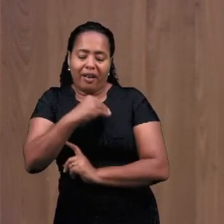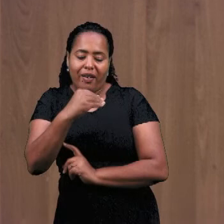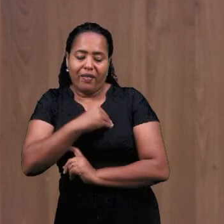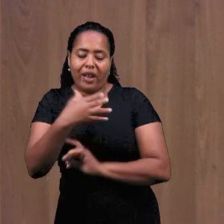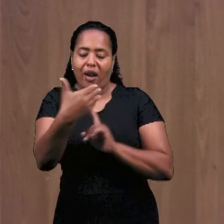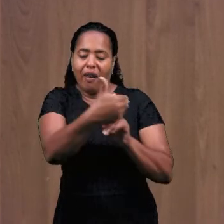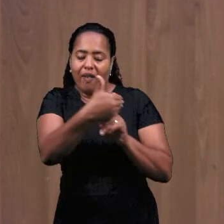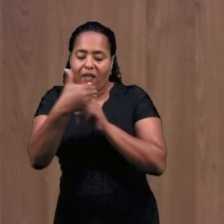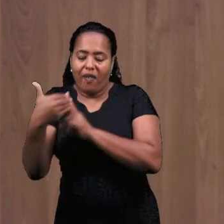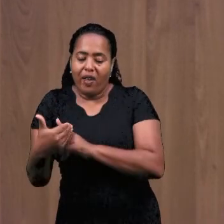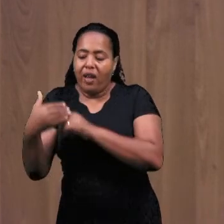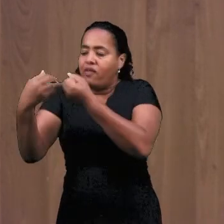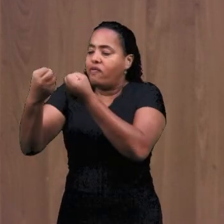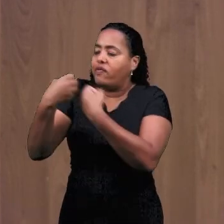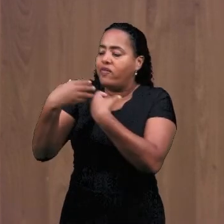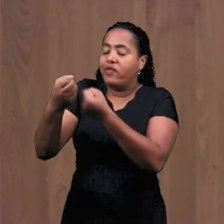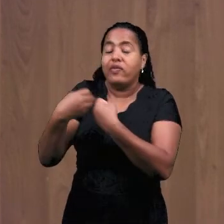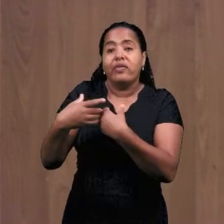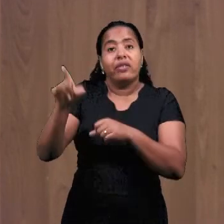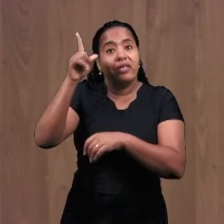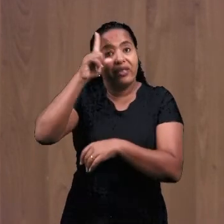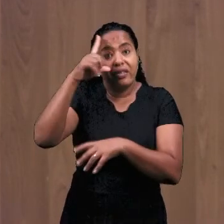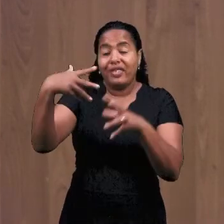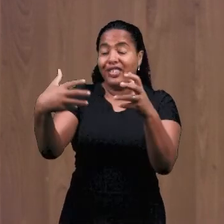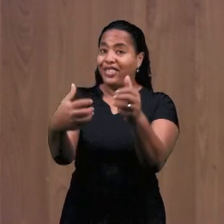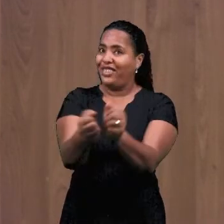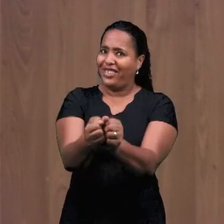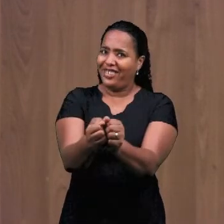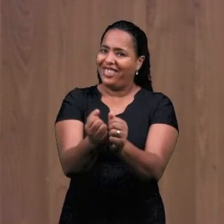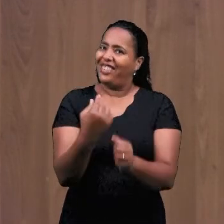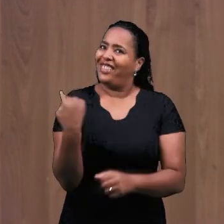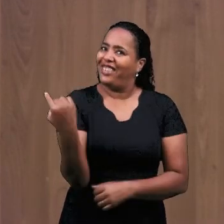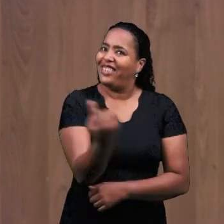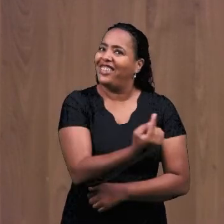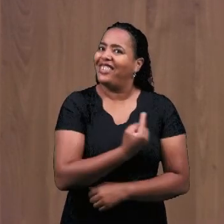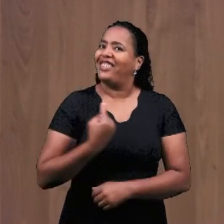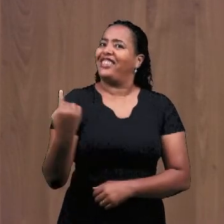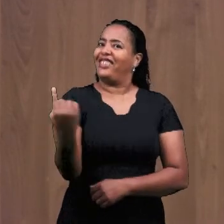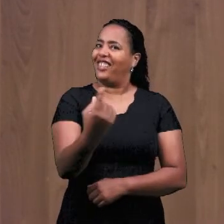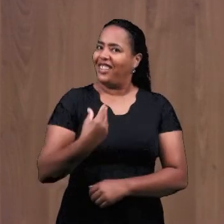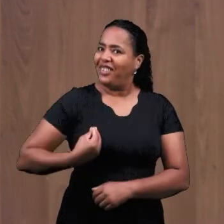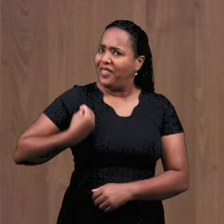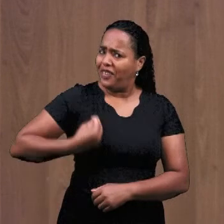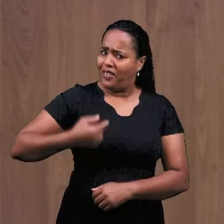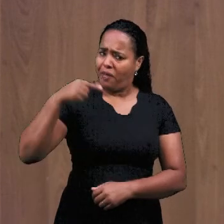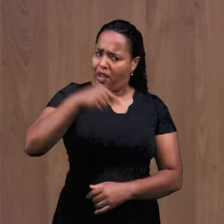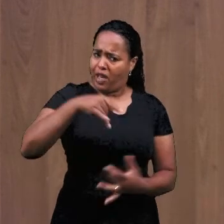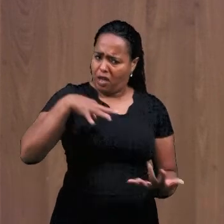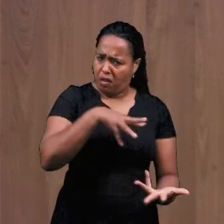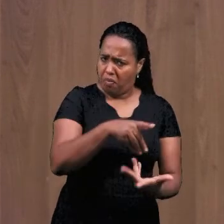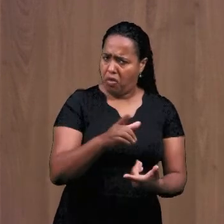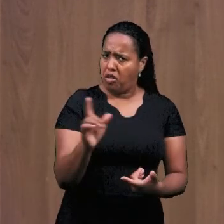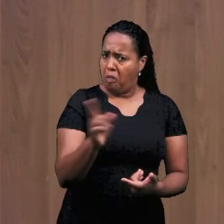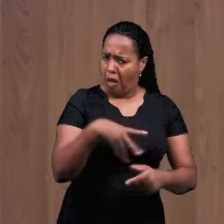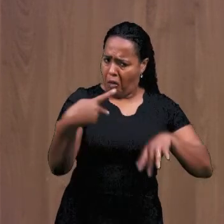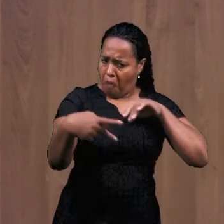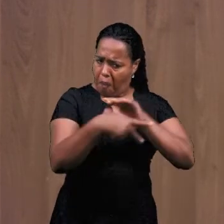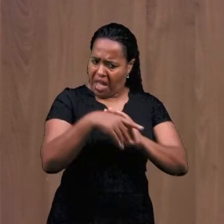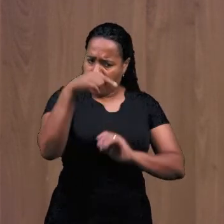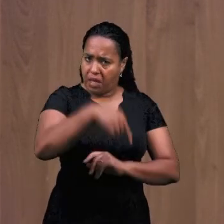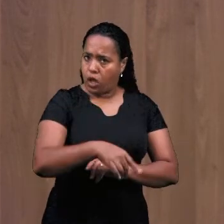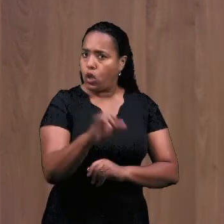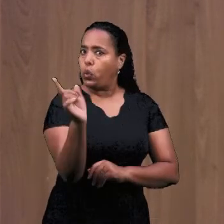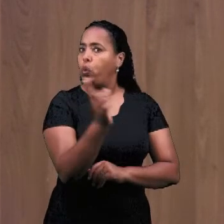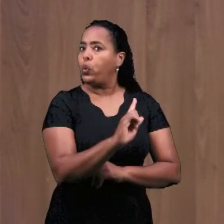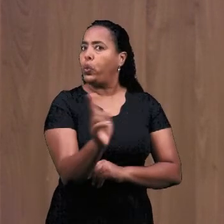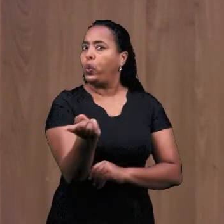oriente, qui est à chaque jour à côté de nous, car nous vivons dans ce monde, mais nous n'appartenons pas à ce monde.